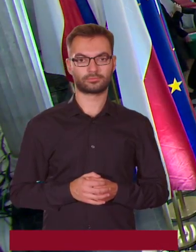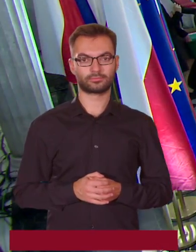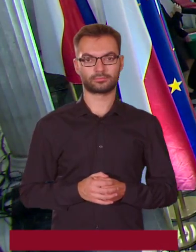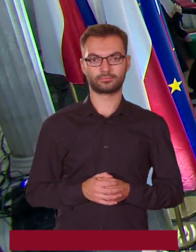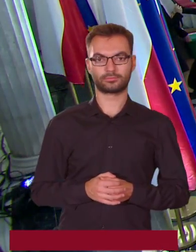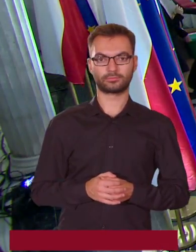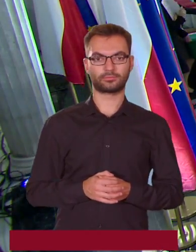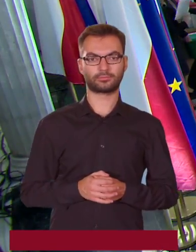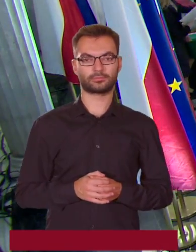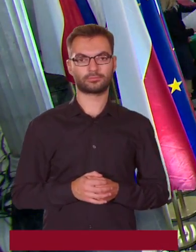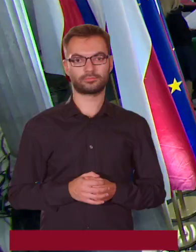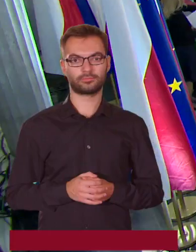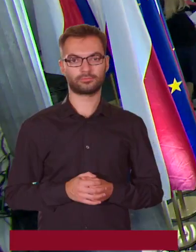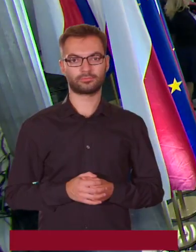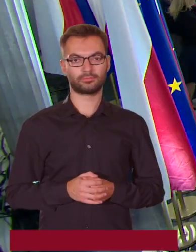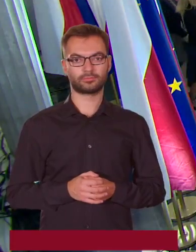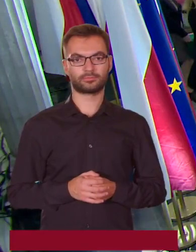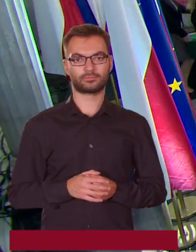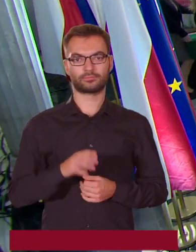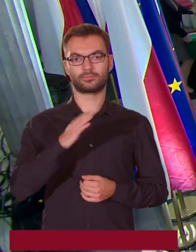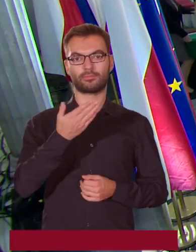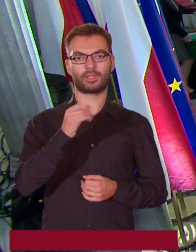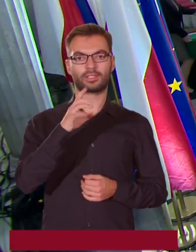Poproszę panią Magdalenę Marię Błeńską.